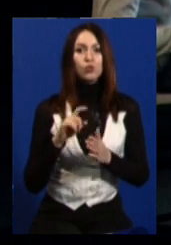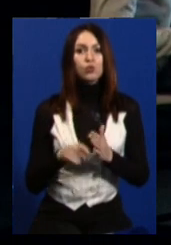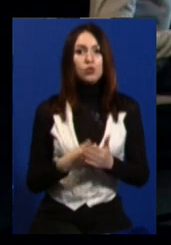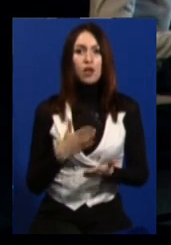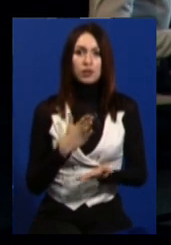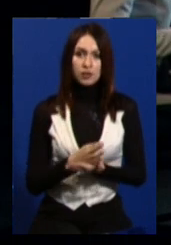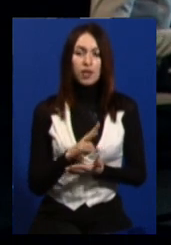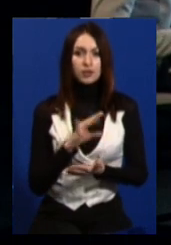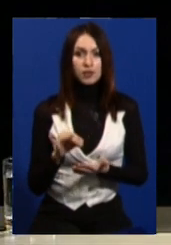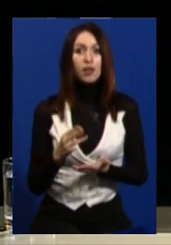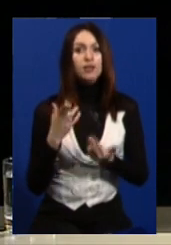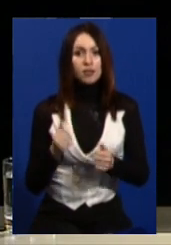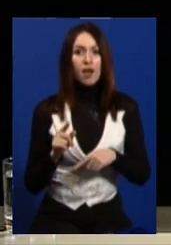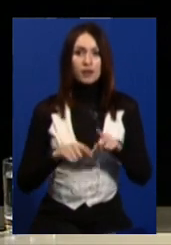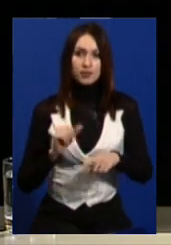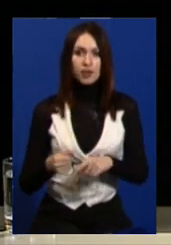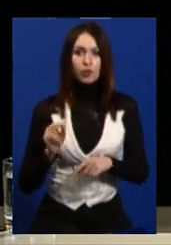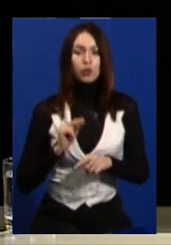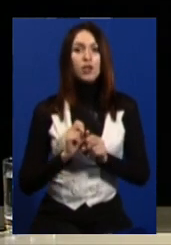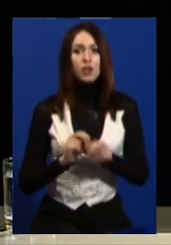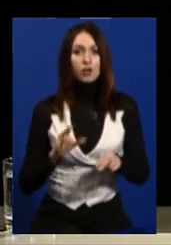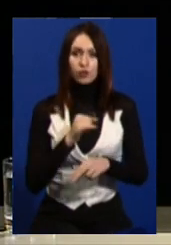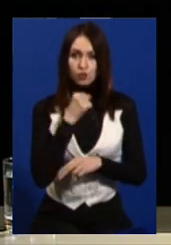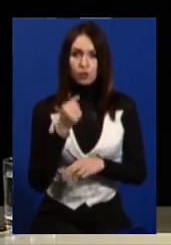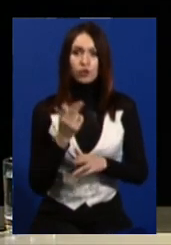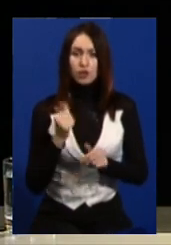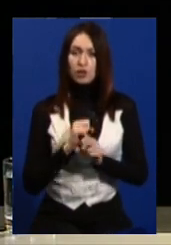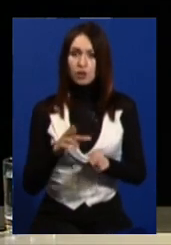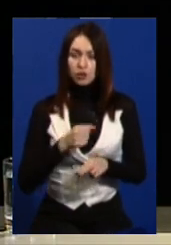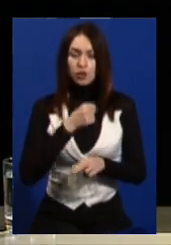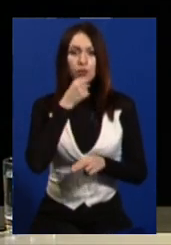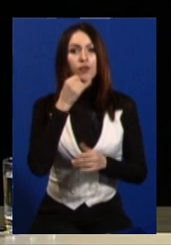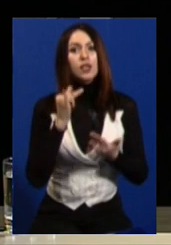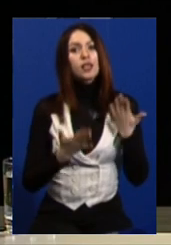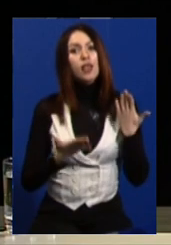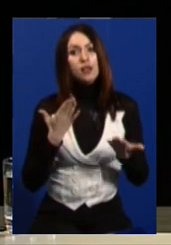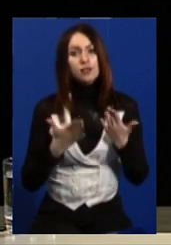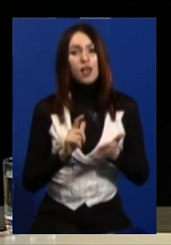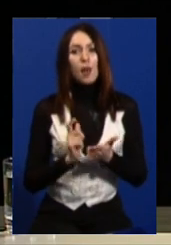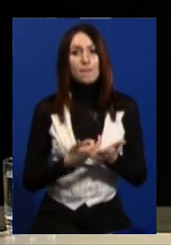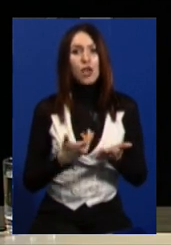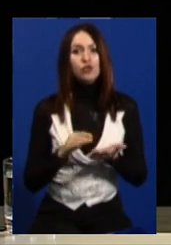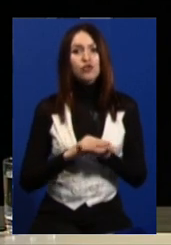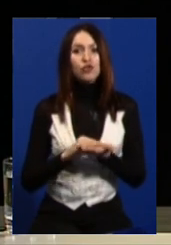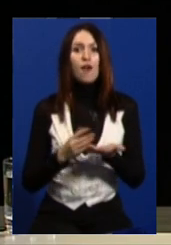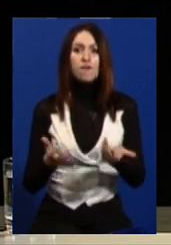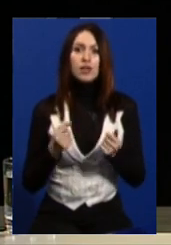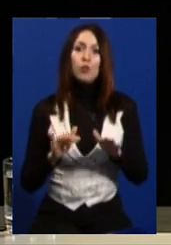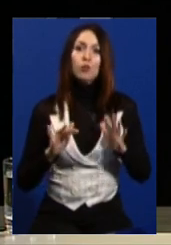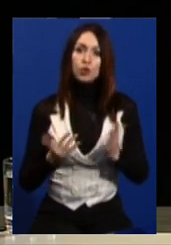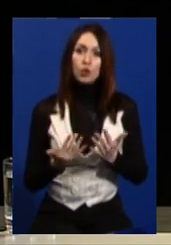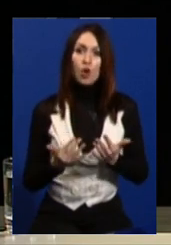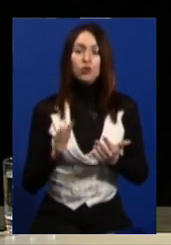їхньої дитини. Вони можуть перевірити. І так само у дорослих. То же саме у взрослих. І якщо, опять же, візьмемо ситуацию